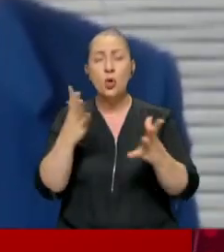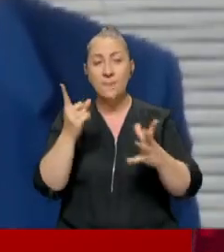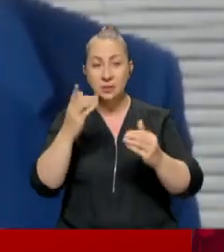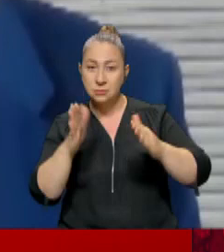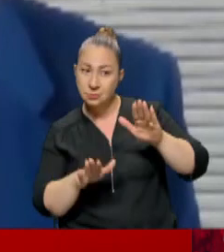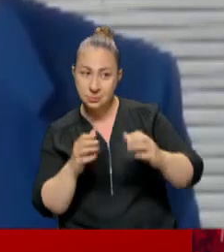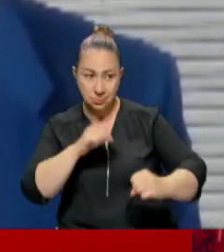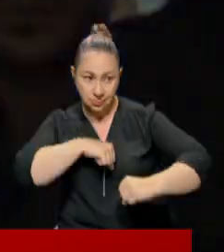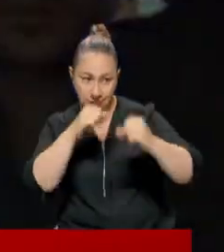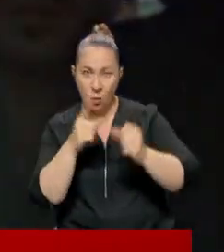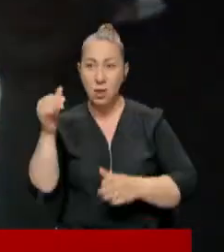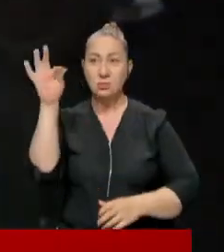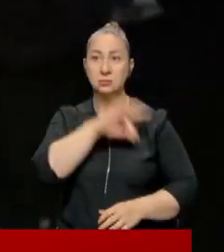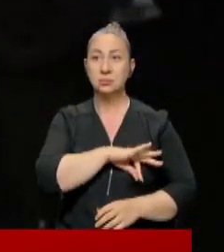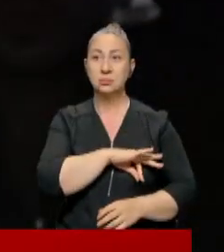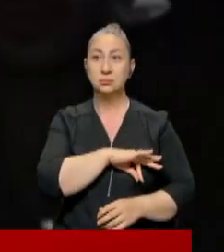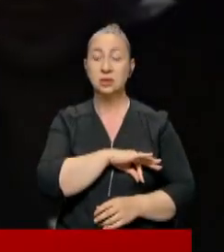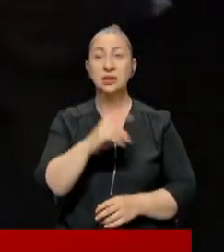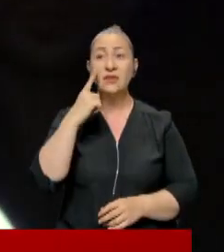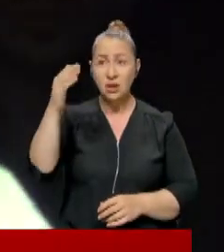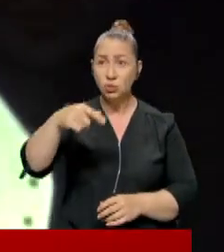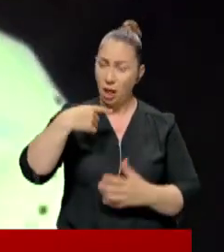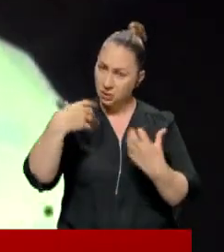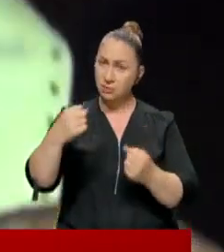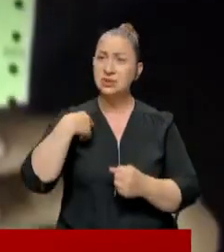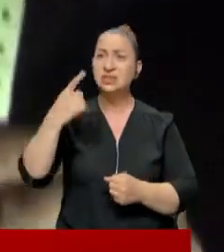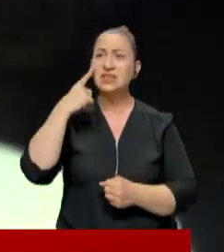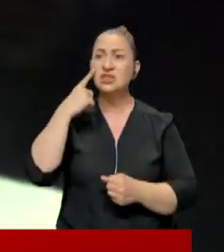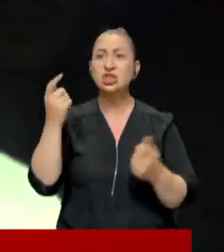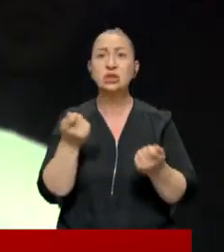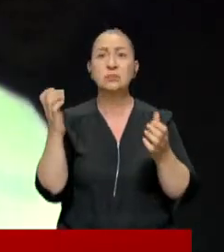çevresi, onlar kazanacak. Devlet geri bunlardan alsın. Biz devletimize çalışmak istiyoruz.